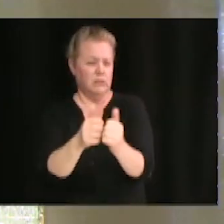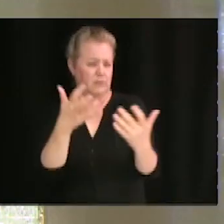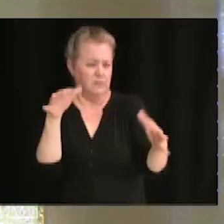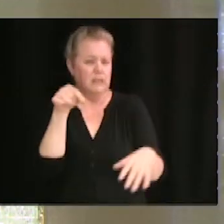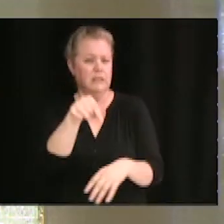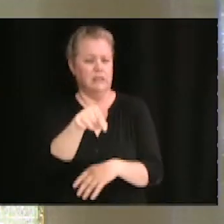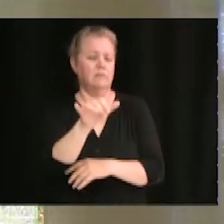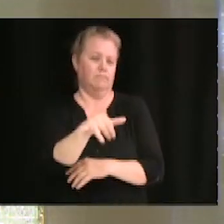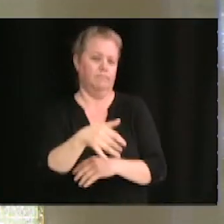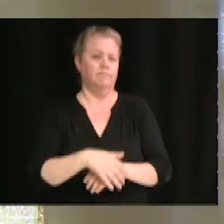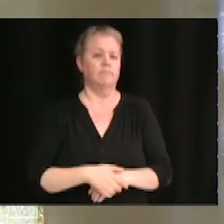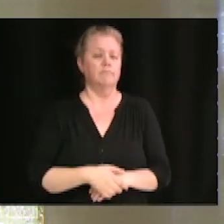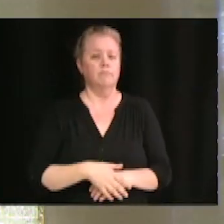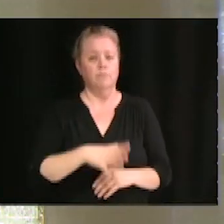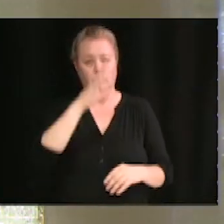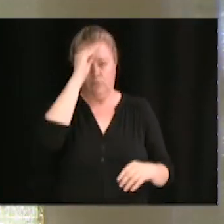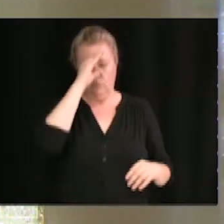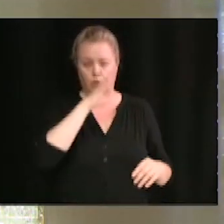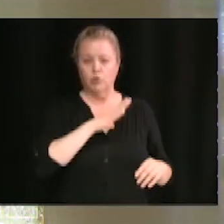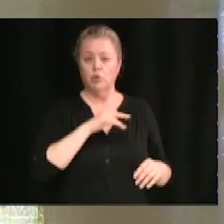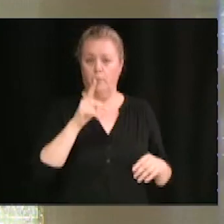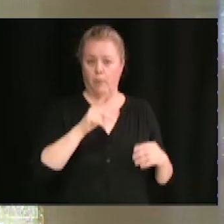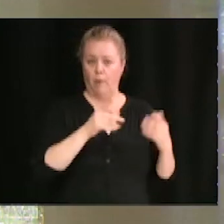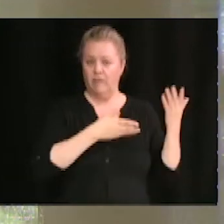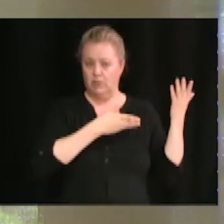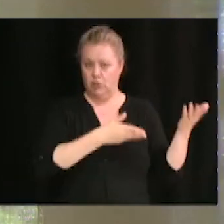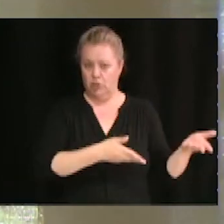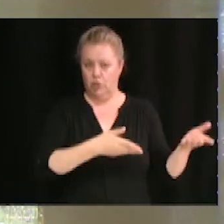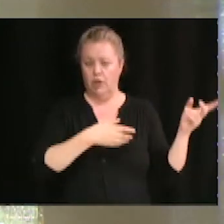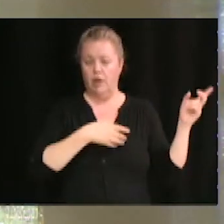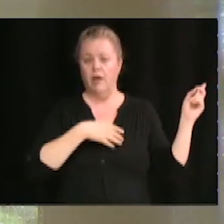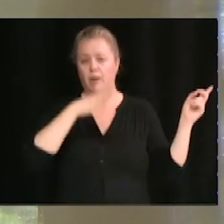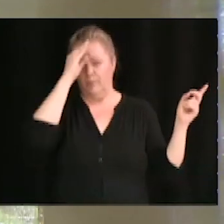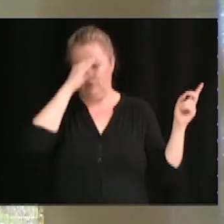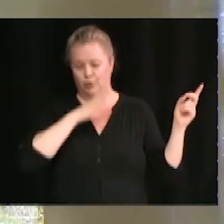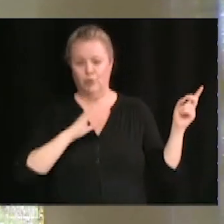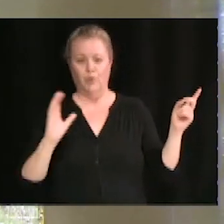M. Provencher. Eh bien, tout le monde peut le faire avec M. Côté.